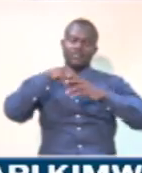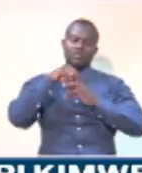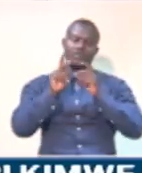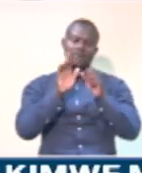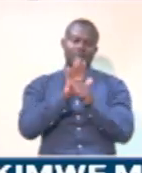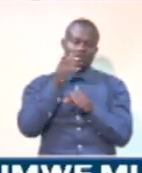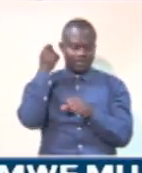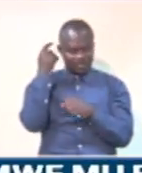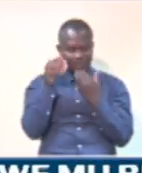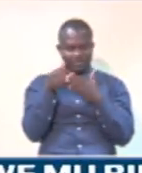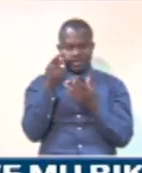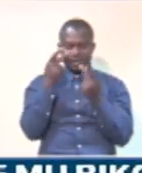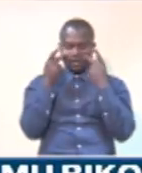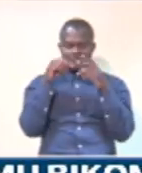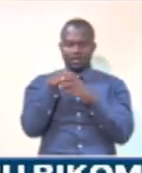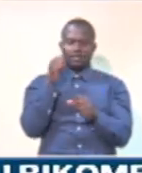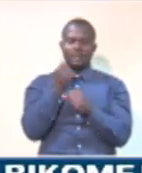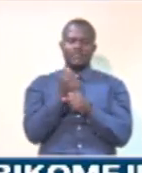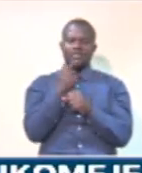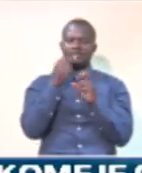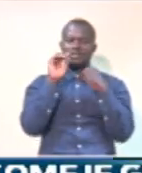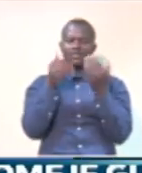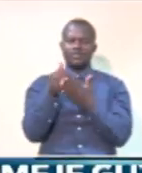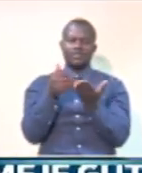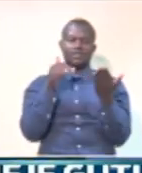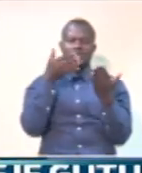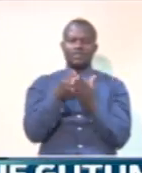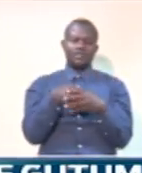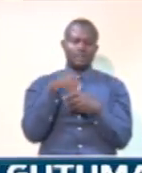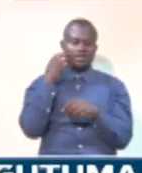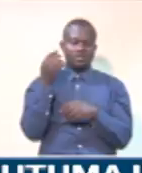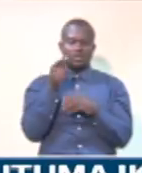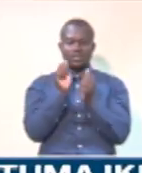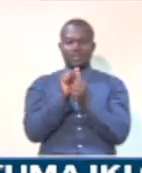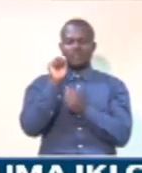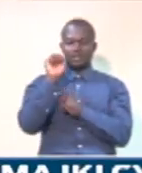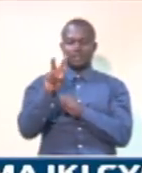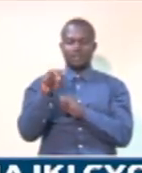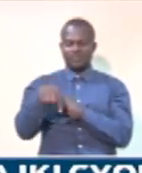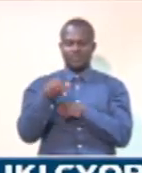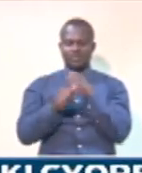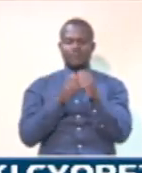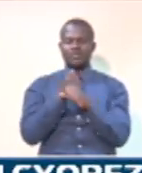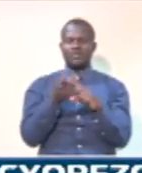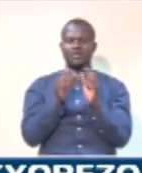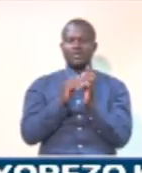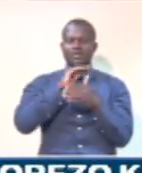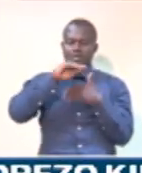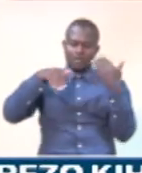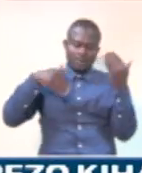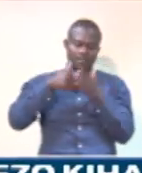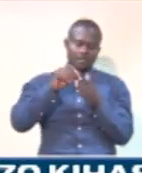birumvikana tubona ko hakirimo akazi tukavuga tuti bishobora kugeza mu kwezi kwa 12 uyu mwaka ariko bose